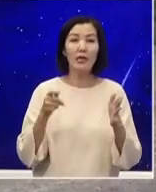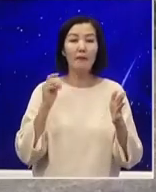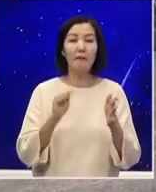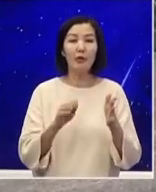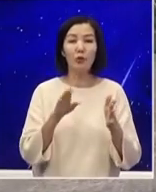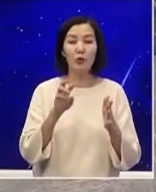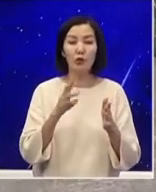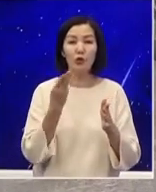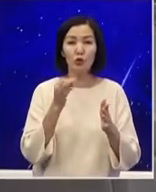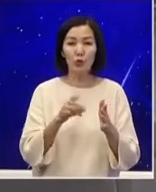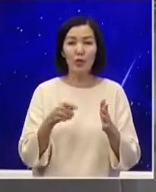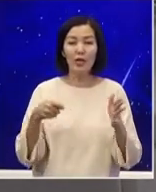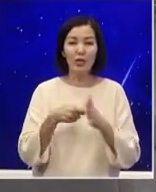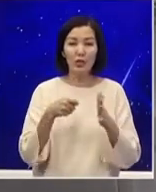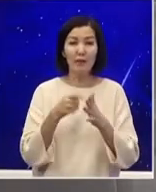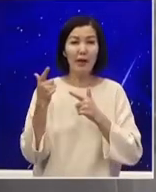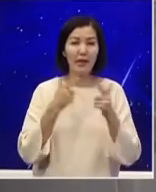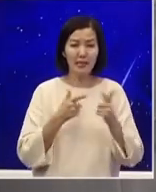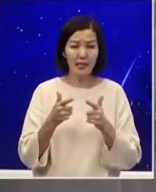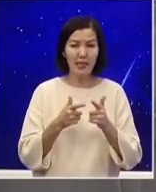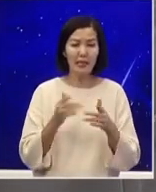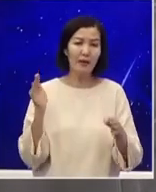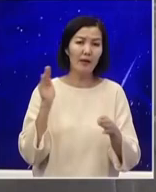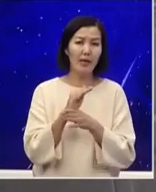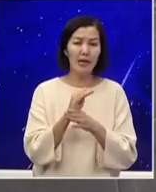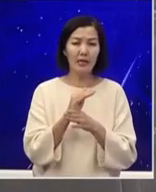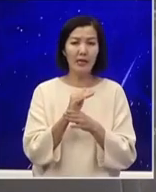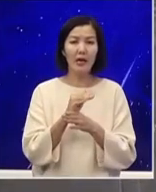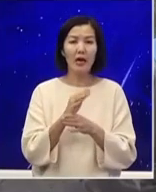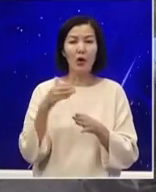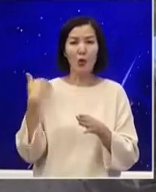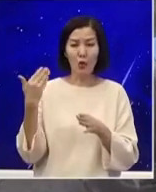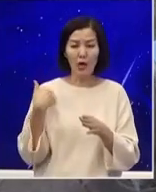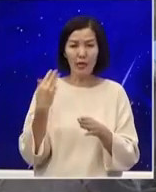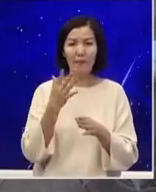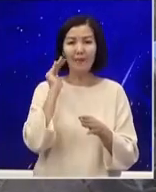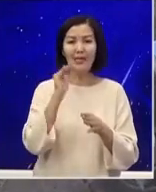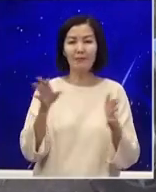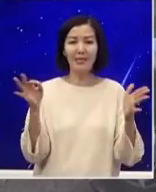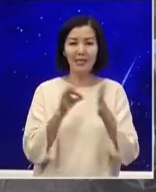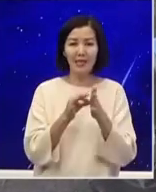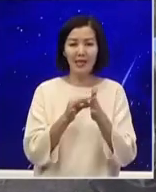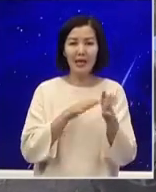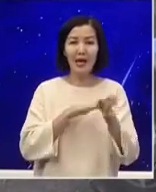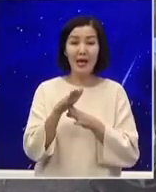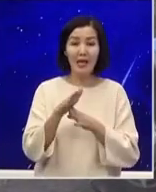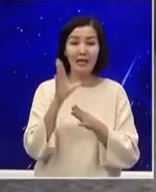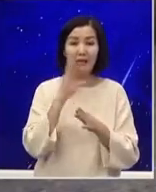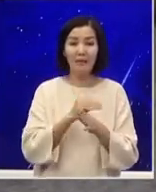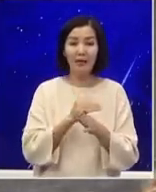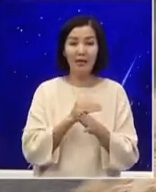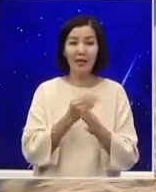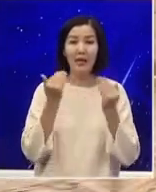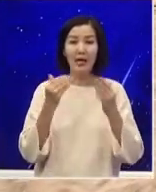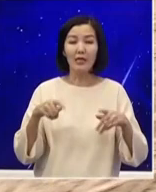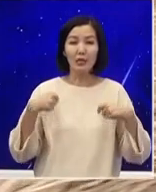шөп, 500 тонна жем әзірлепті. Қосалқы құнарлы азықтарын айтпағанда. 5 жылдық мақсаты айқын. Отардағы аналық басты